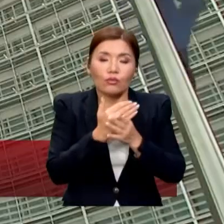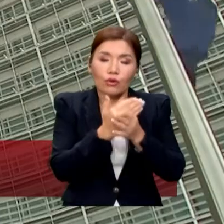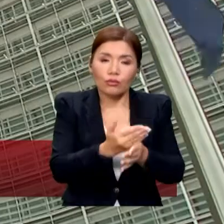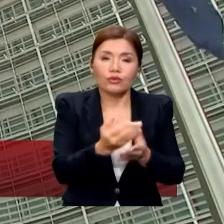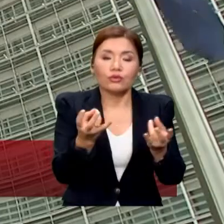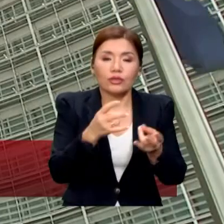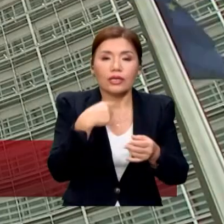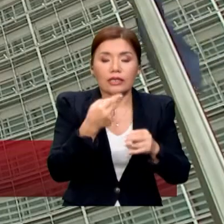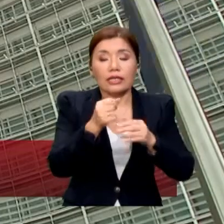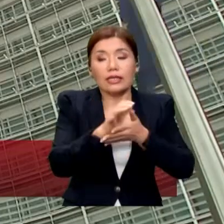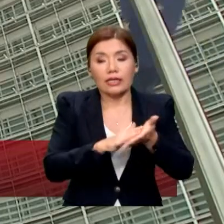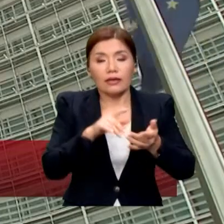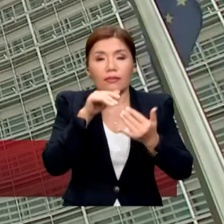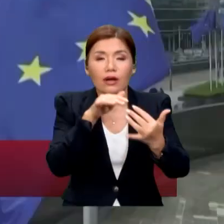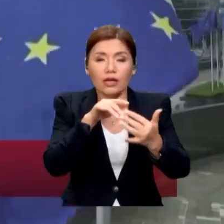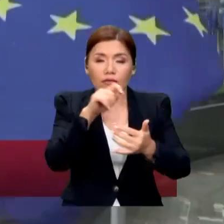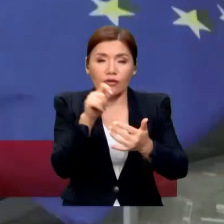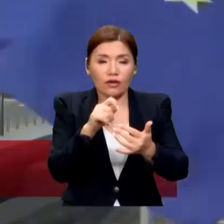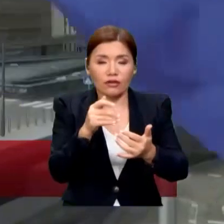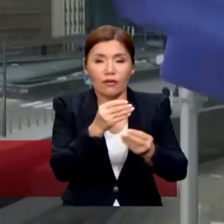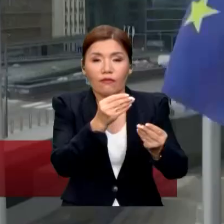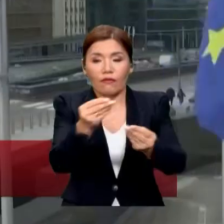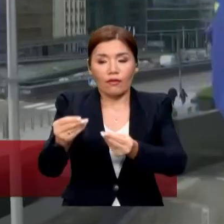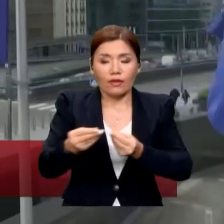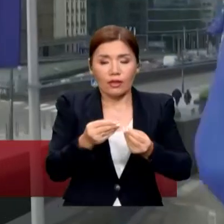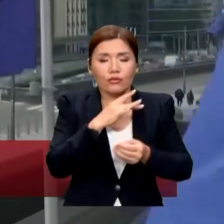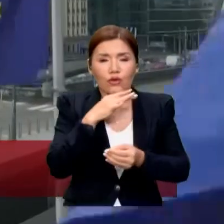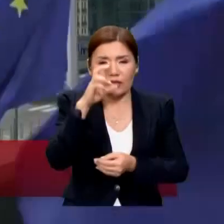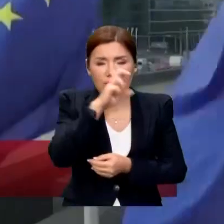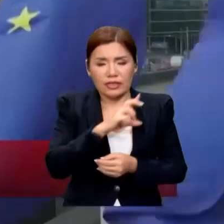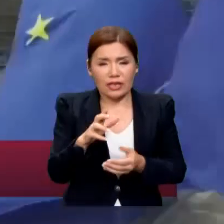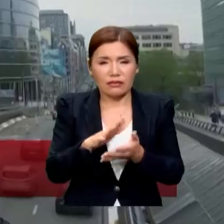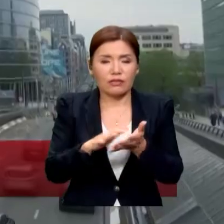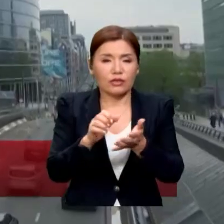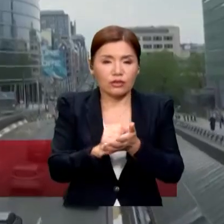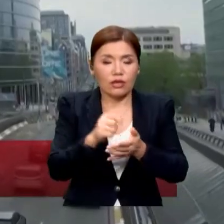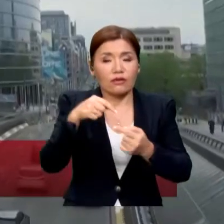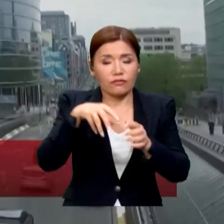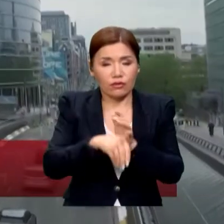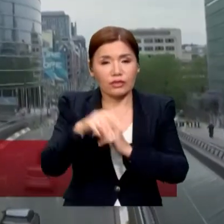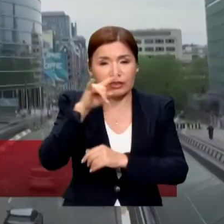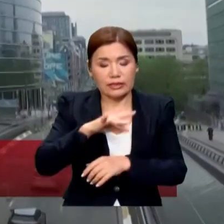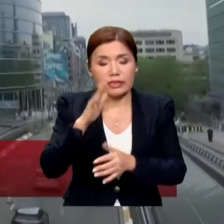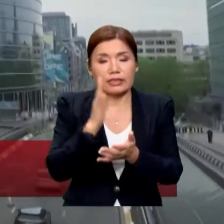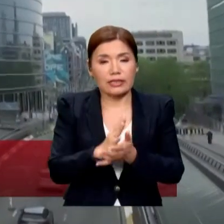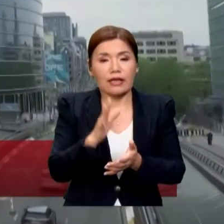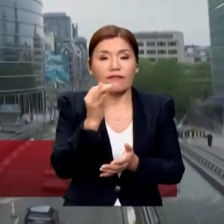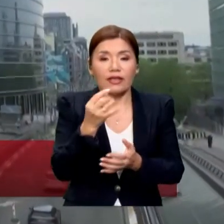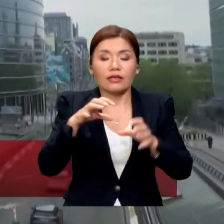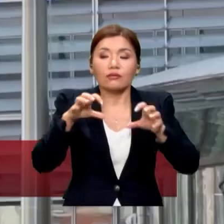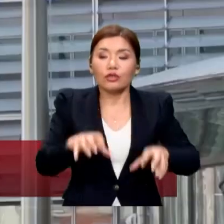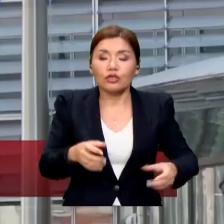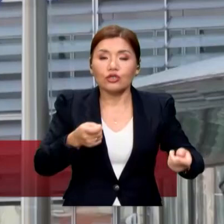Напомним, продолжающийся конфликт оказывает крайне негативное влияние на многие страны, в том числе и Казахстан. Венгрия будет председательствовать в